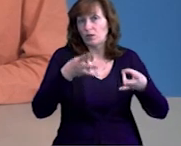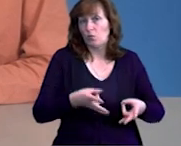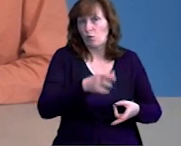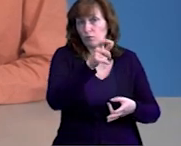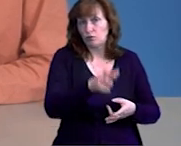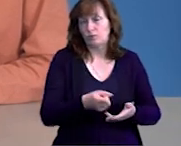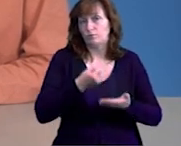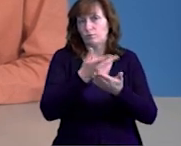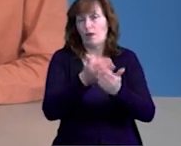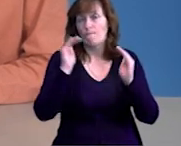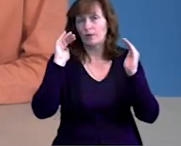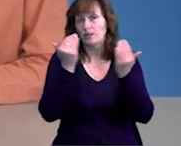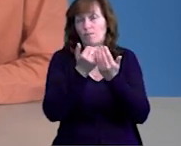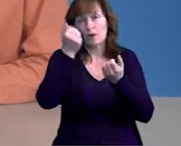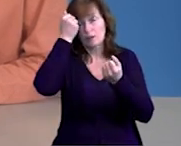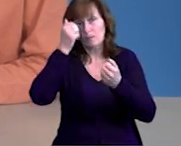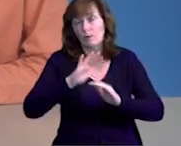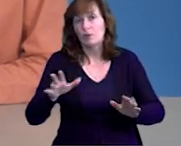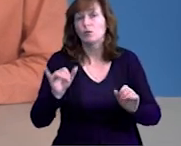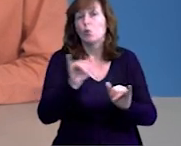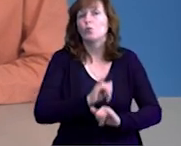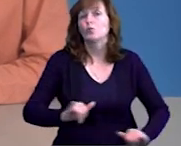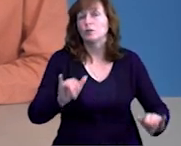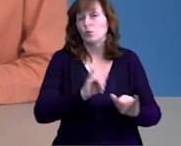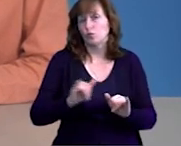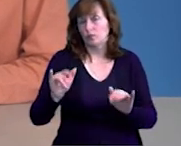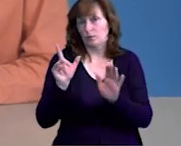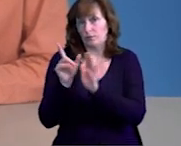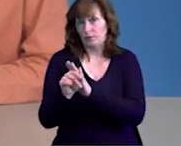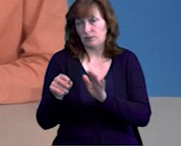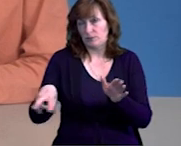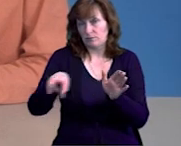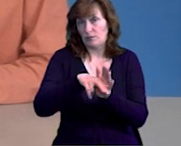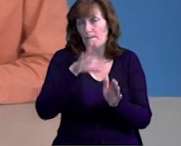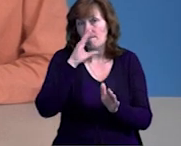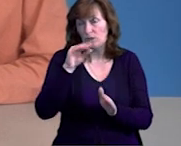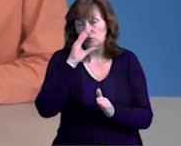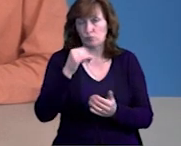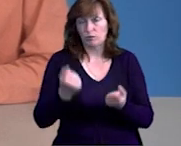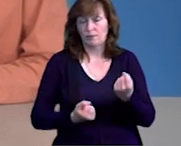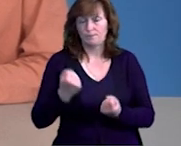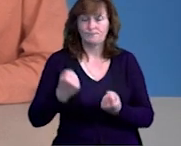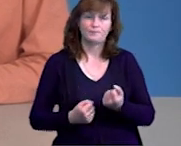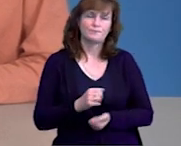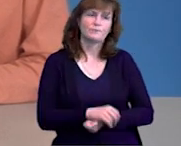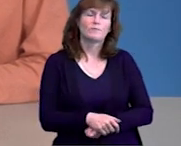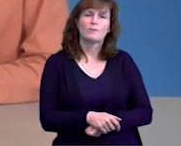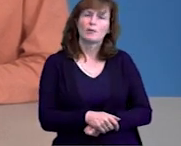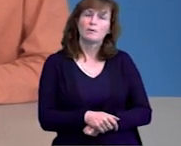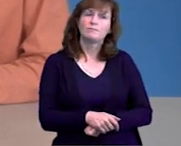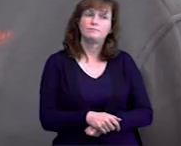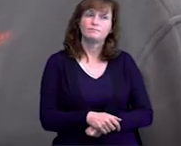зараз перебуває у реанімації і не пам'ятає, куди одразу після аварії його повіз водій маршрутки. Подробиці розкаже Дар'я